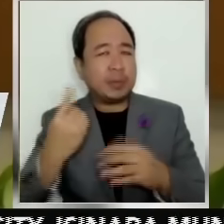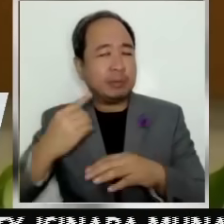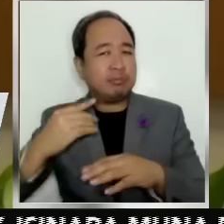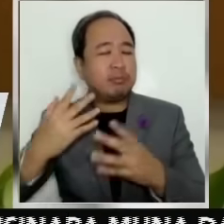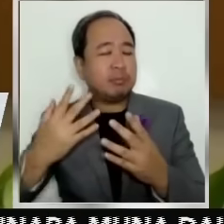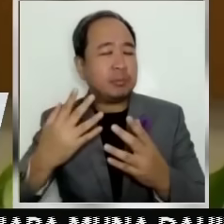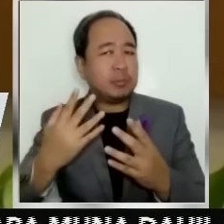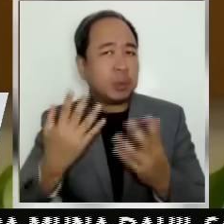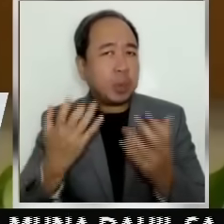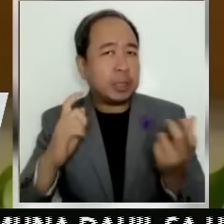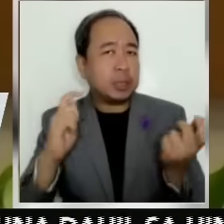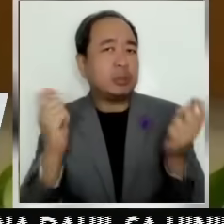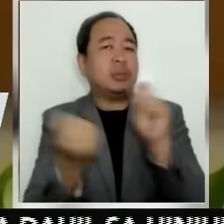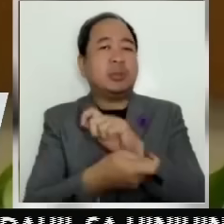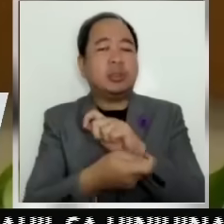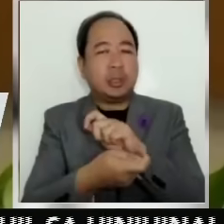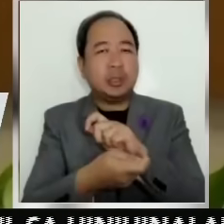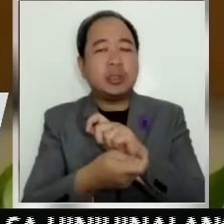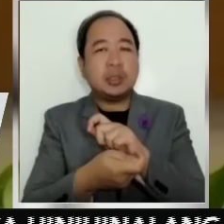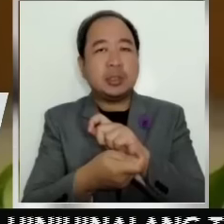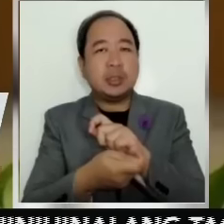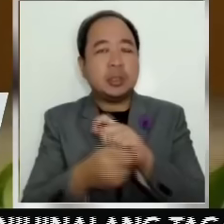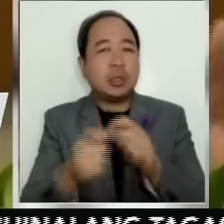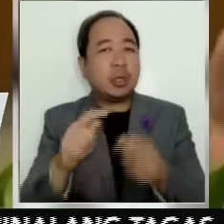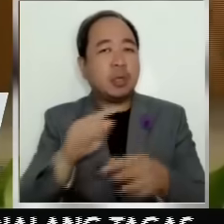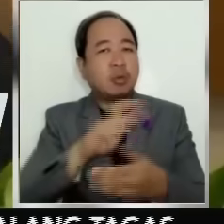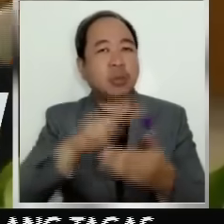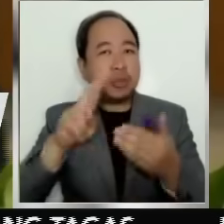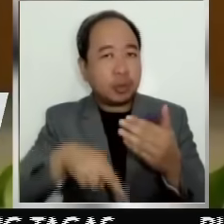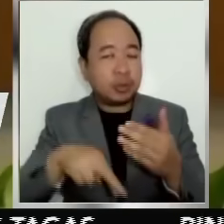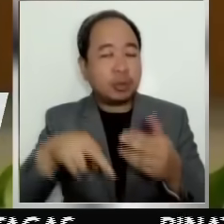change the results of an election. I guess